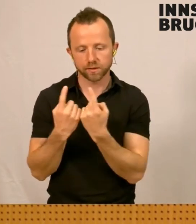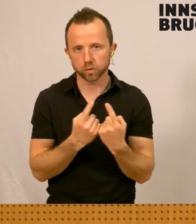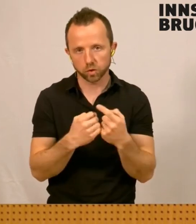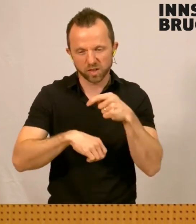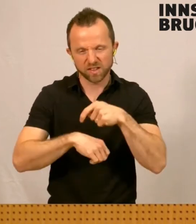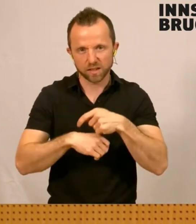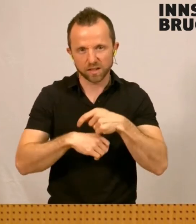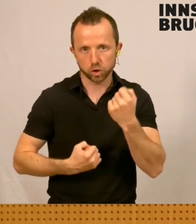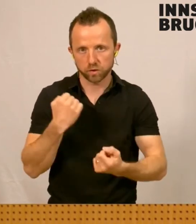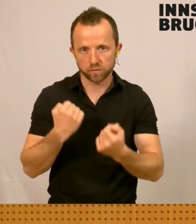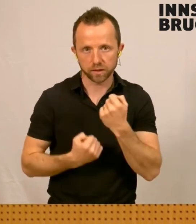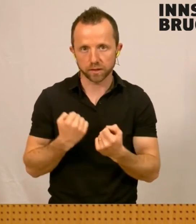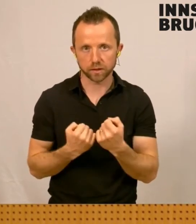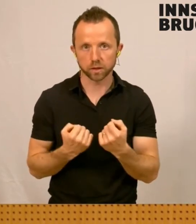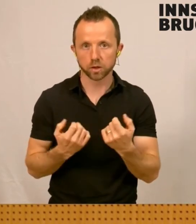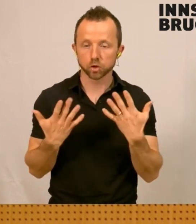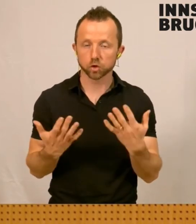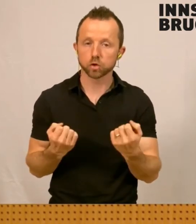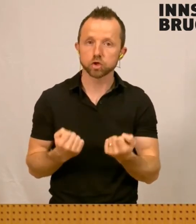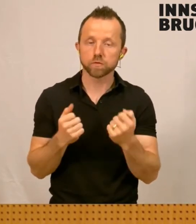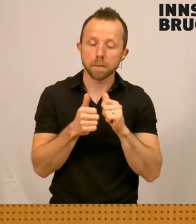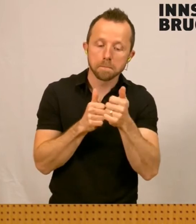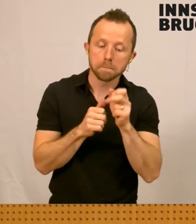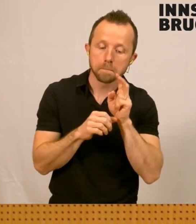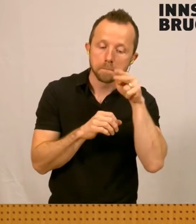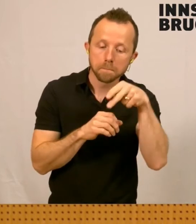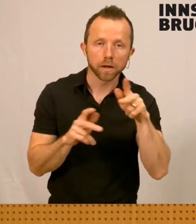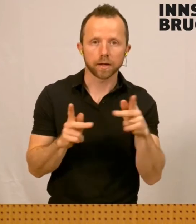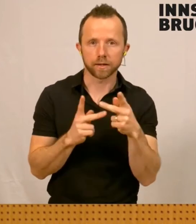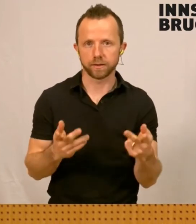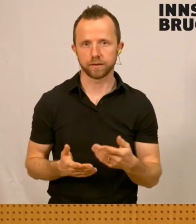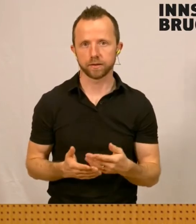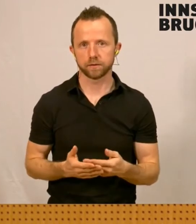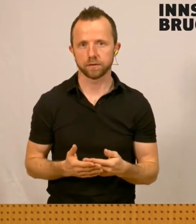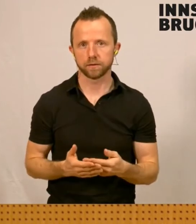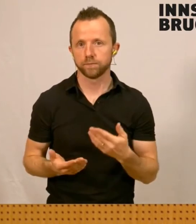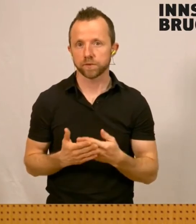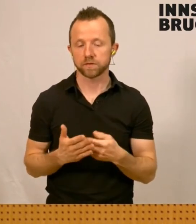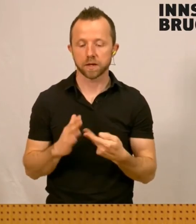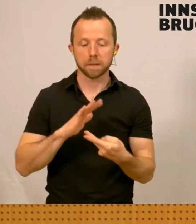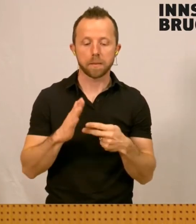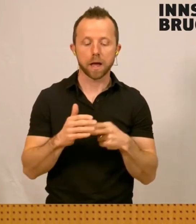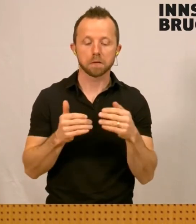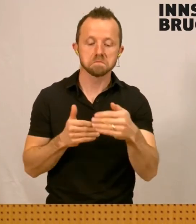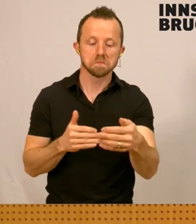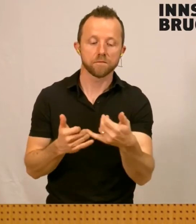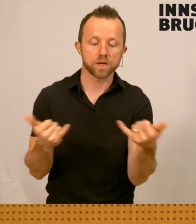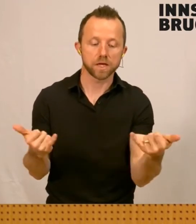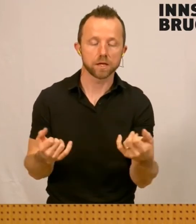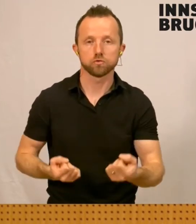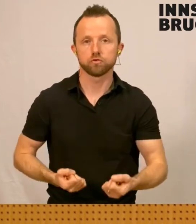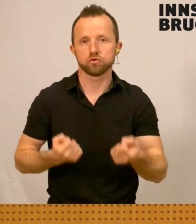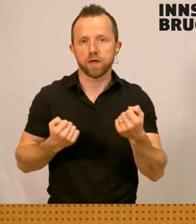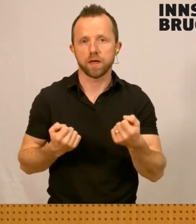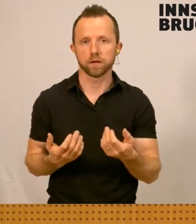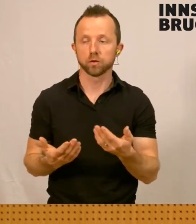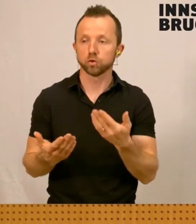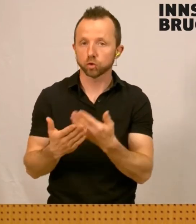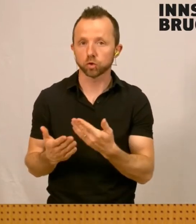Zeiten so schwer vorausschauen. Es ist ja gar keine ausreichende Planbarkeit gegeben. So und